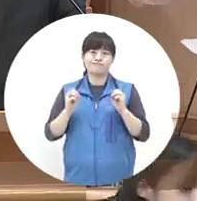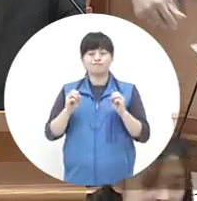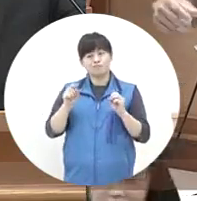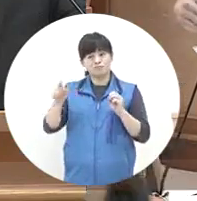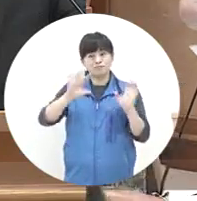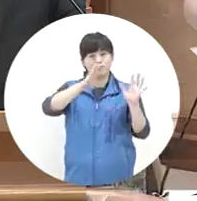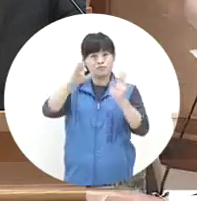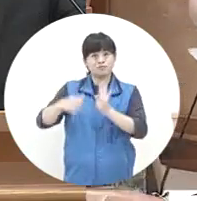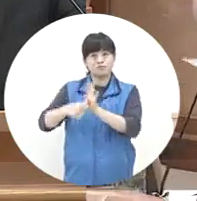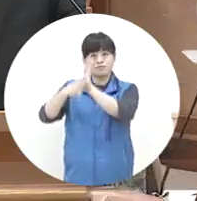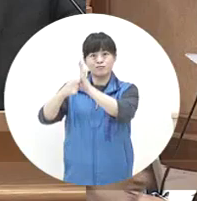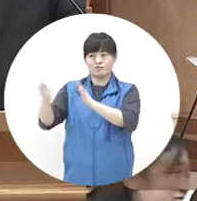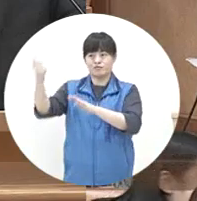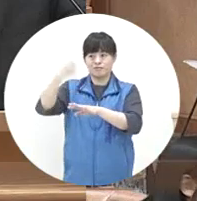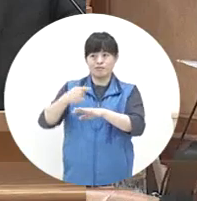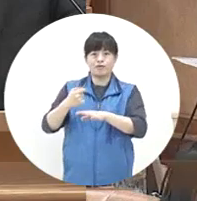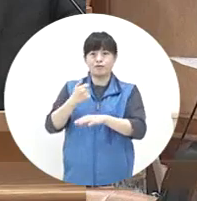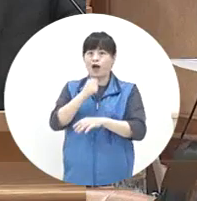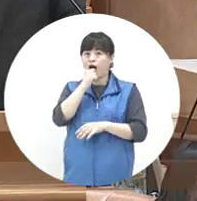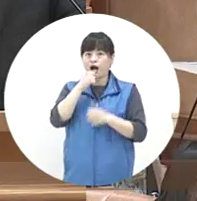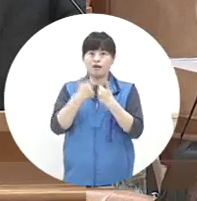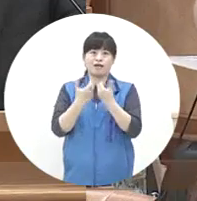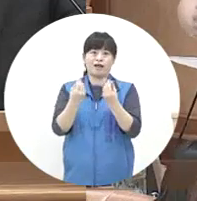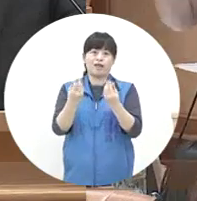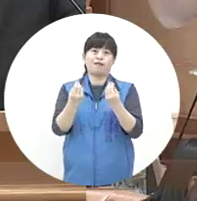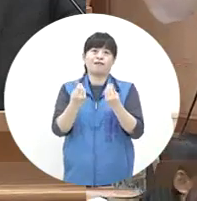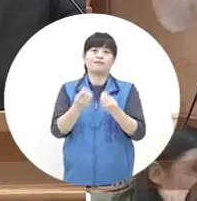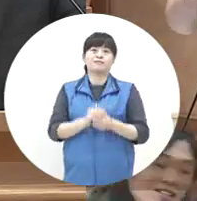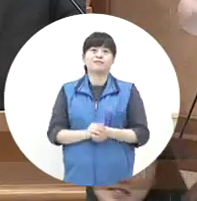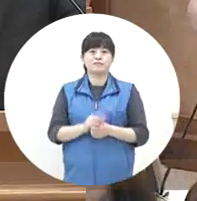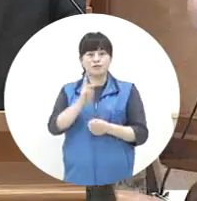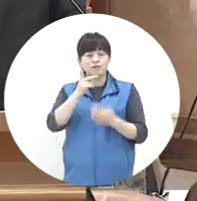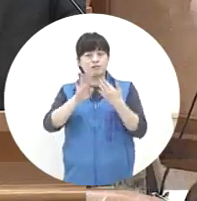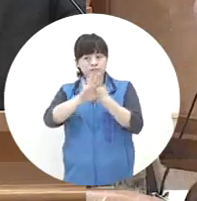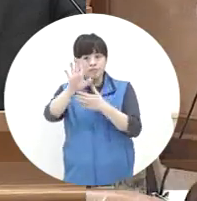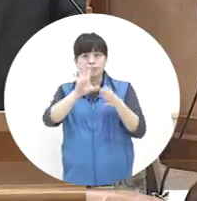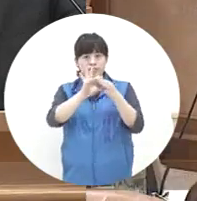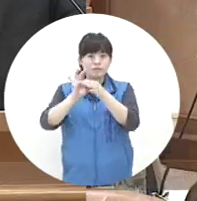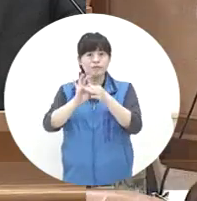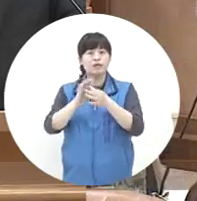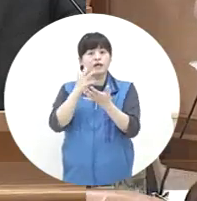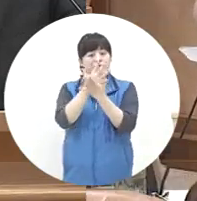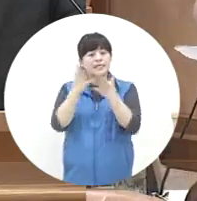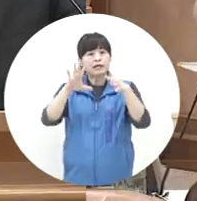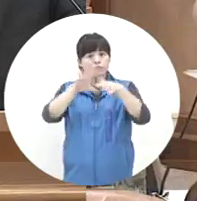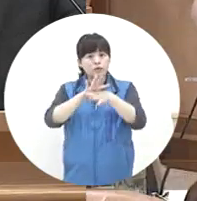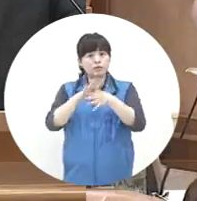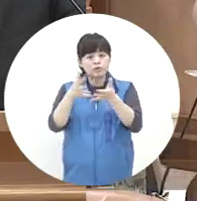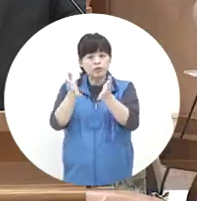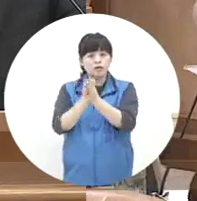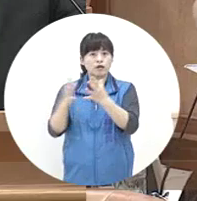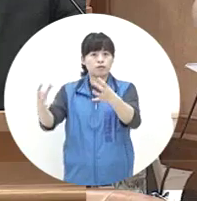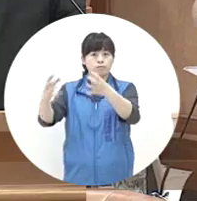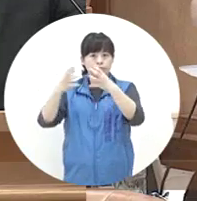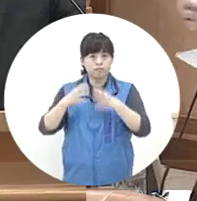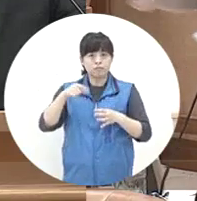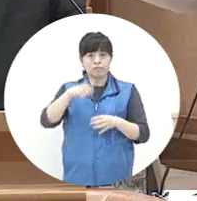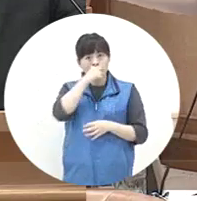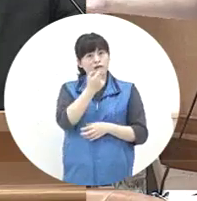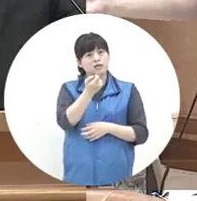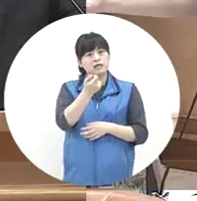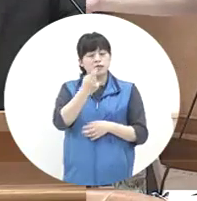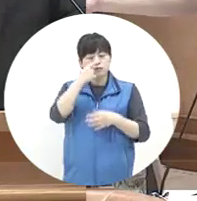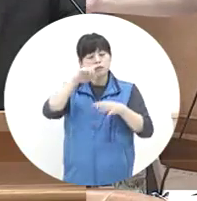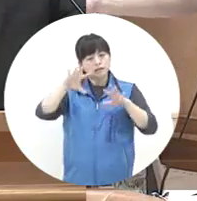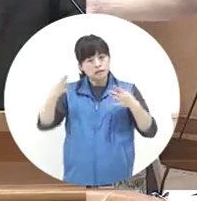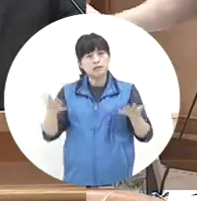际团体来办演唱会，或者是说其他相关艺文的团体来到台湾呢。我们只有大概